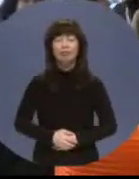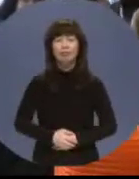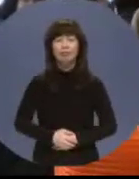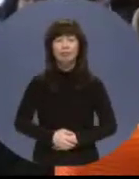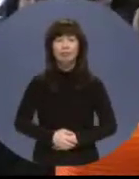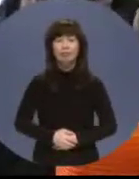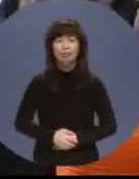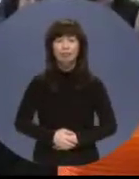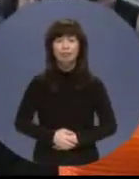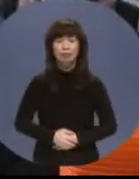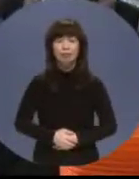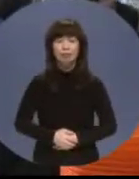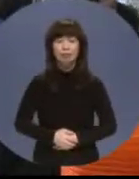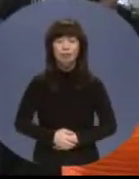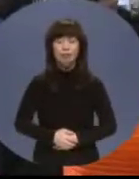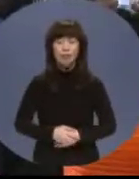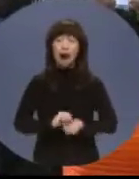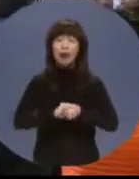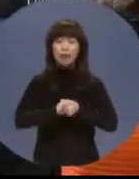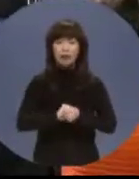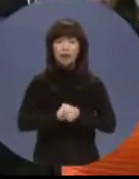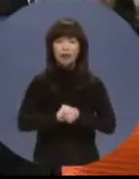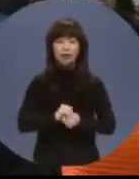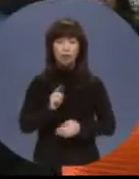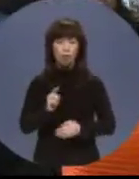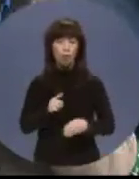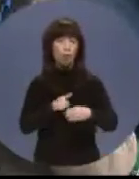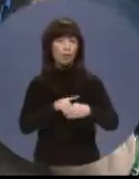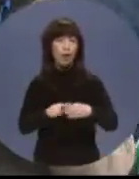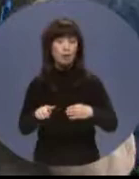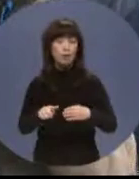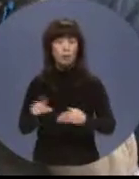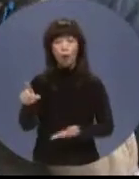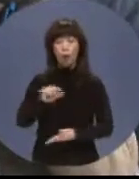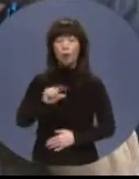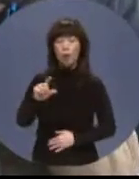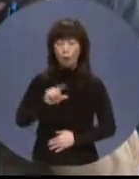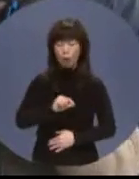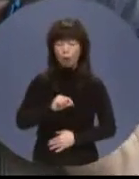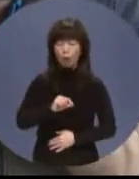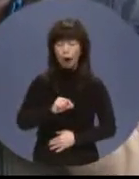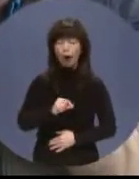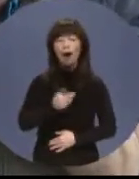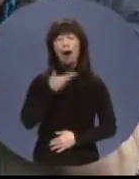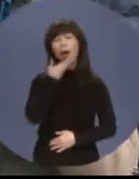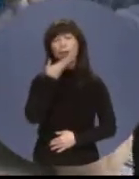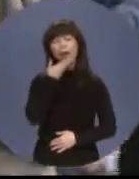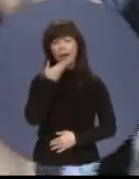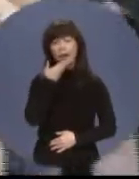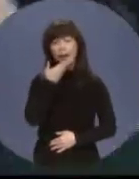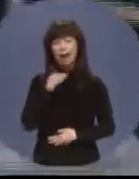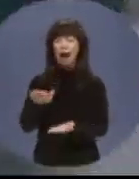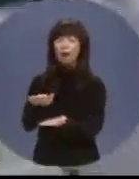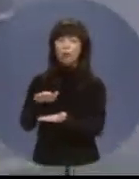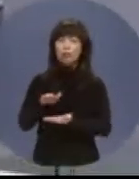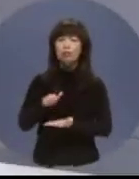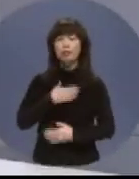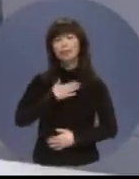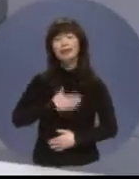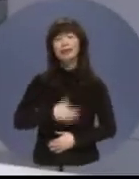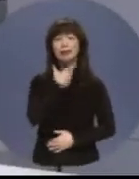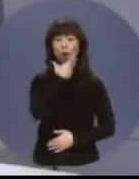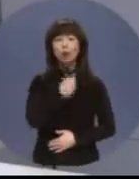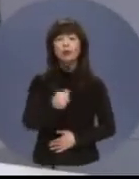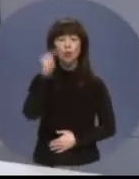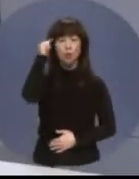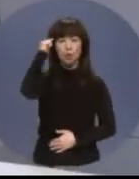、ぜひともこのサービスを、ご利用いただいて、便利さとお得感をですね、実体験